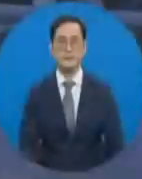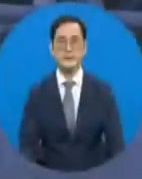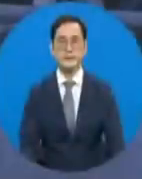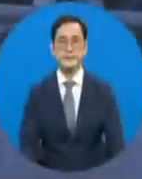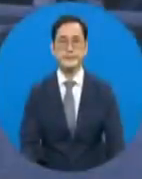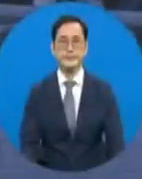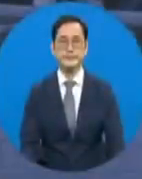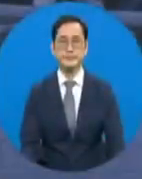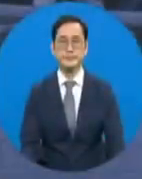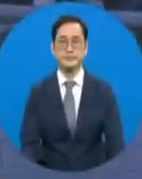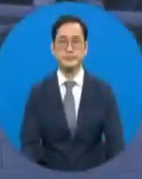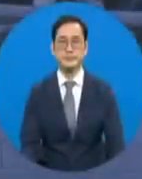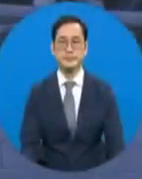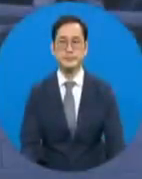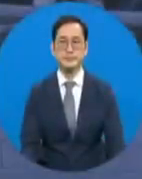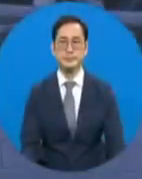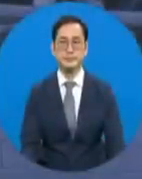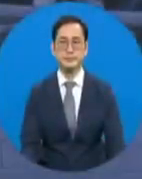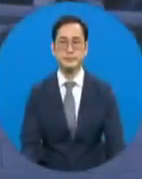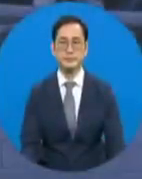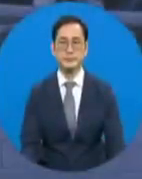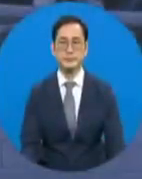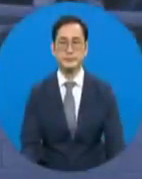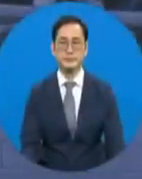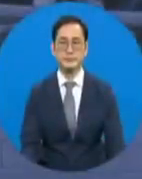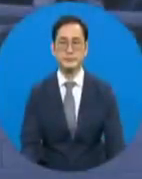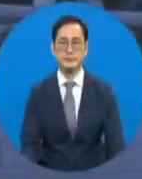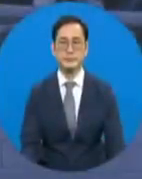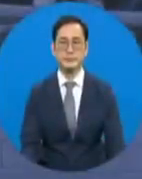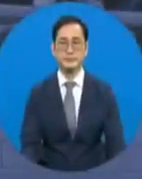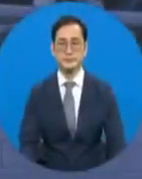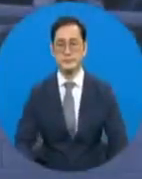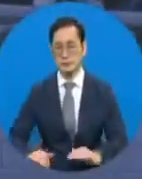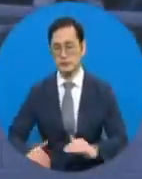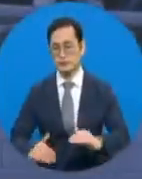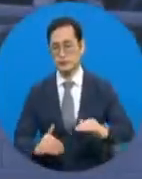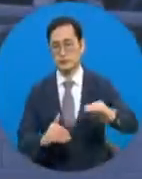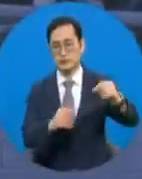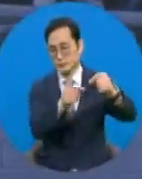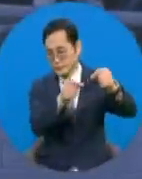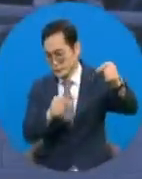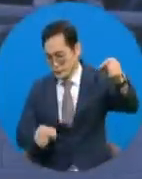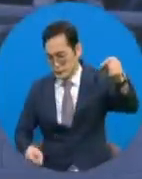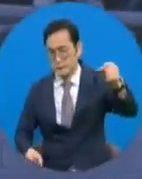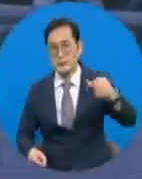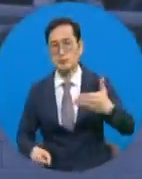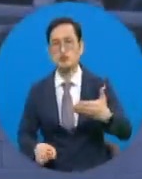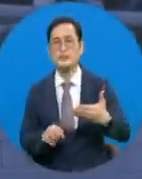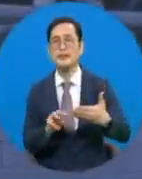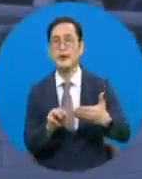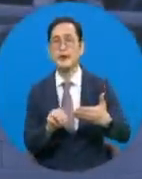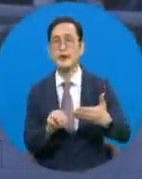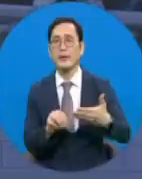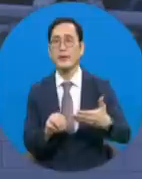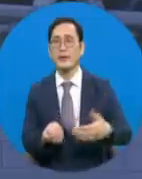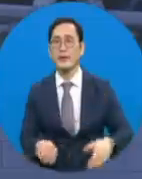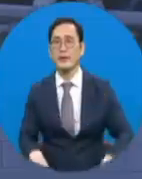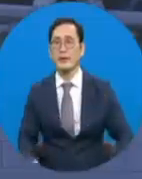않았어요. 저희가 한 달에 한 번씩 점검하는데 이상 없었고요. 아 지금 봐도 정말 아찔합니다. 높이가 한 9미터 정도 됐으니까 저 정도였지.